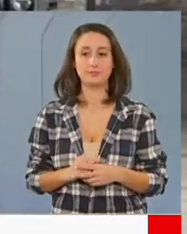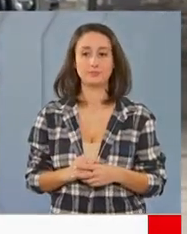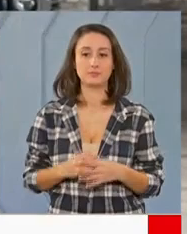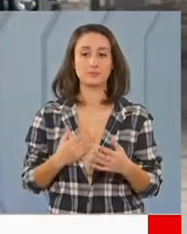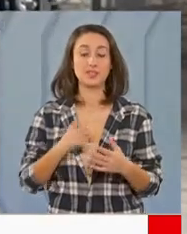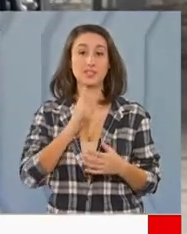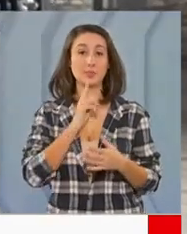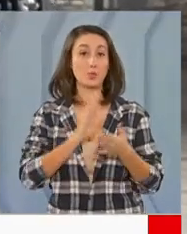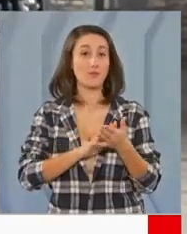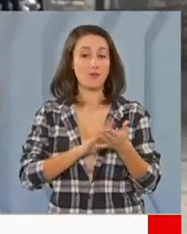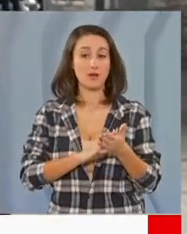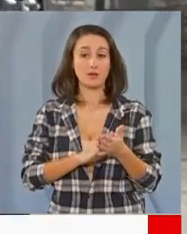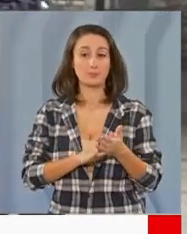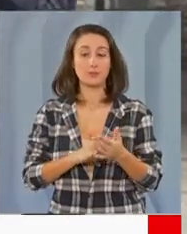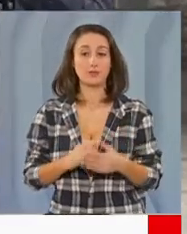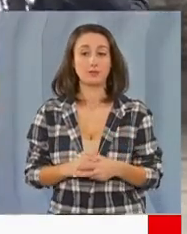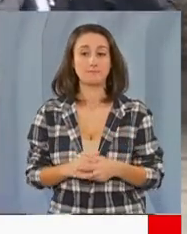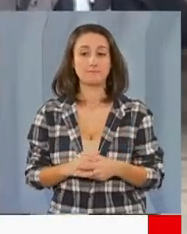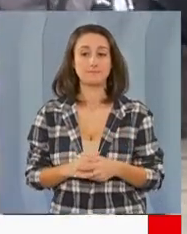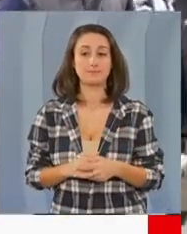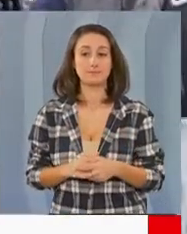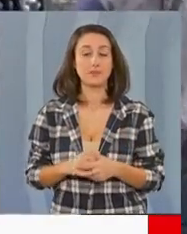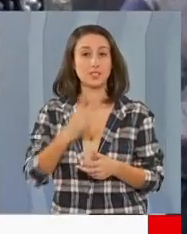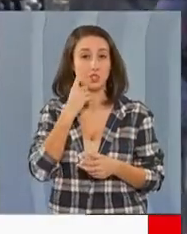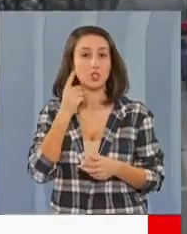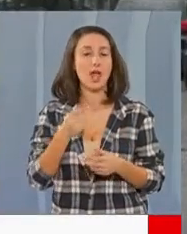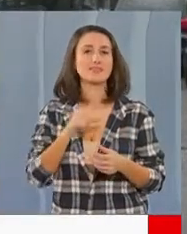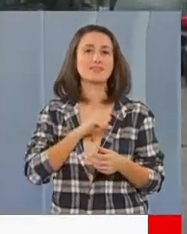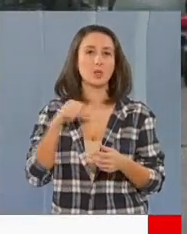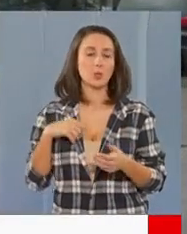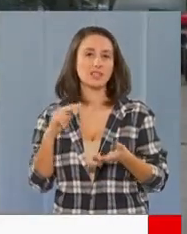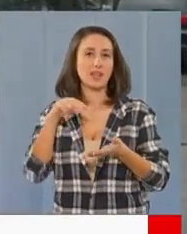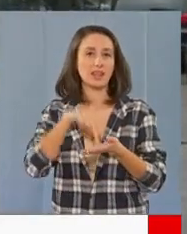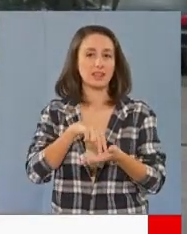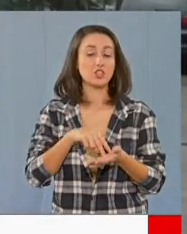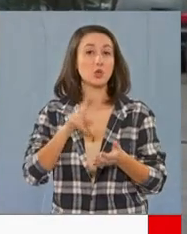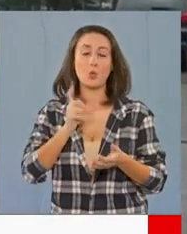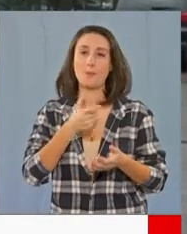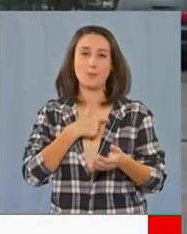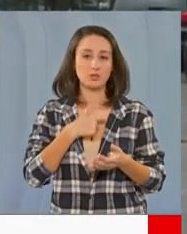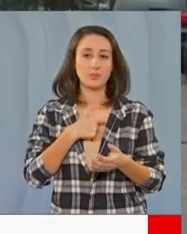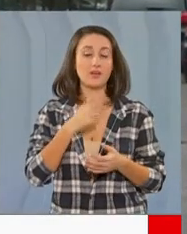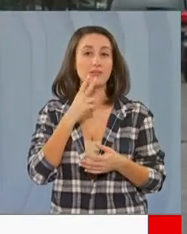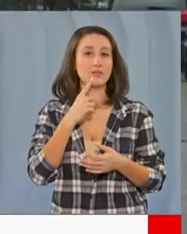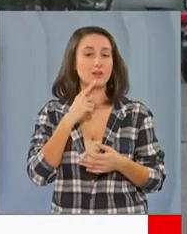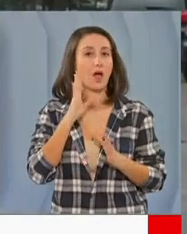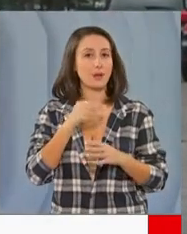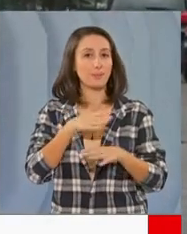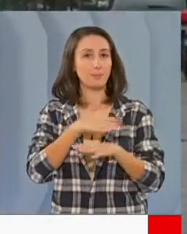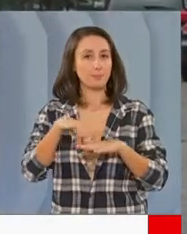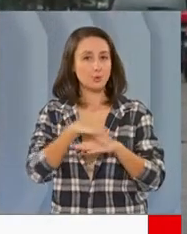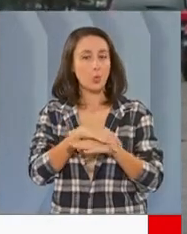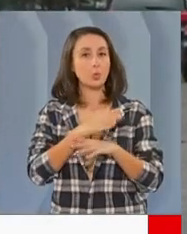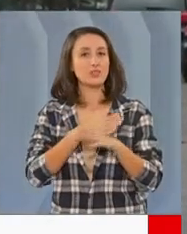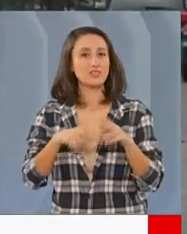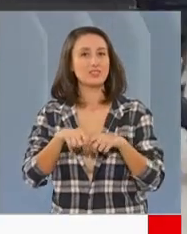pentru simplu fapt ca să încerce ea să se ridice singură de pe targă. Ea neputând, fiind, vă dați seama, cu piciorul amputat, că au